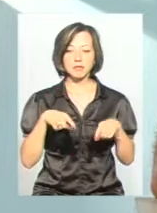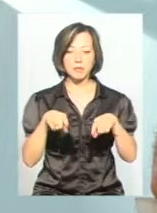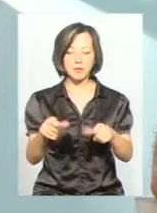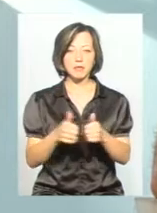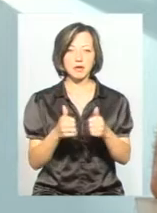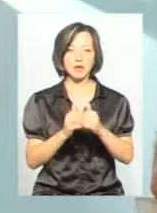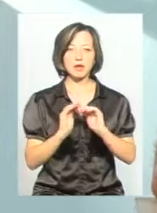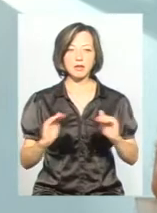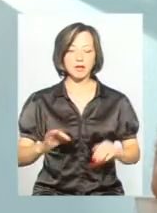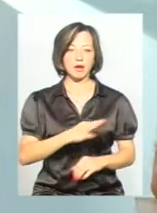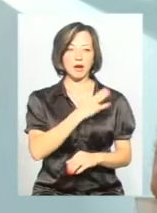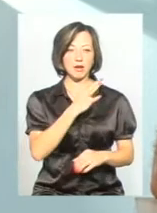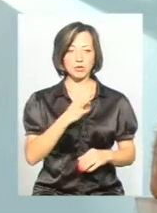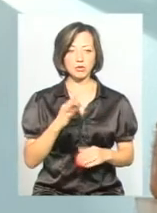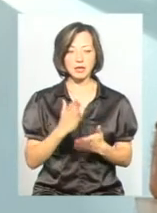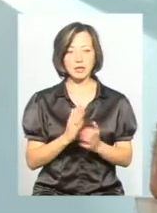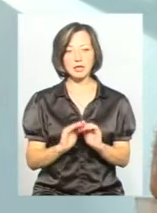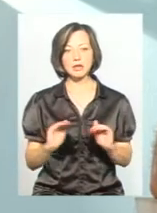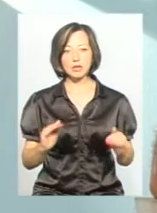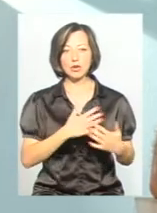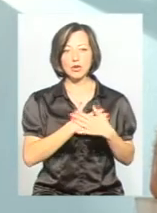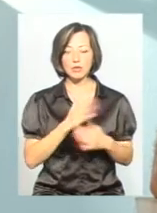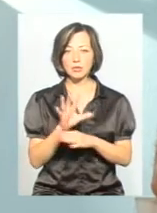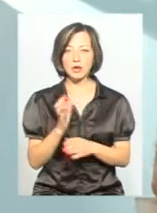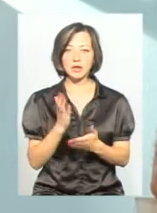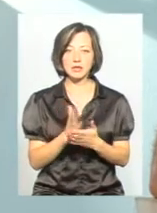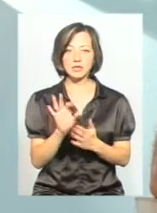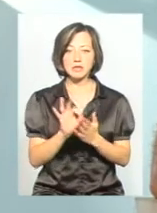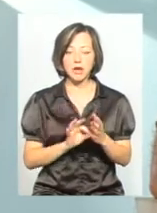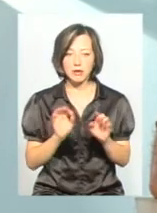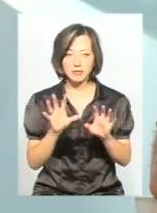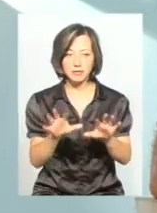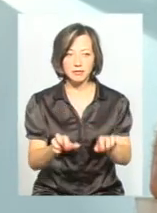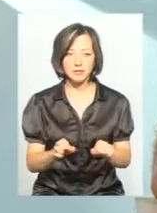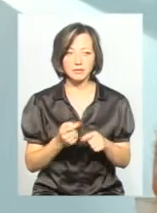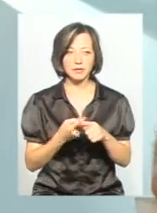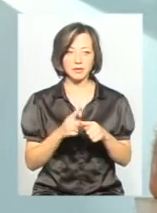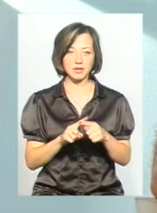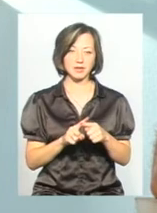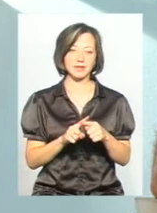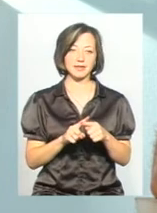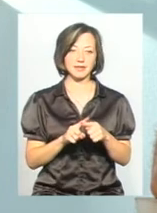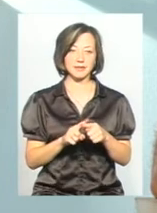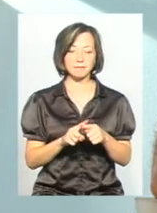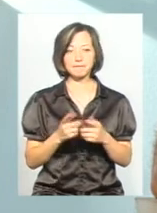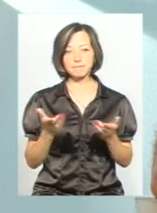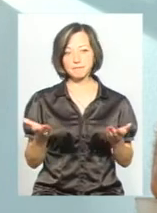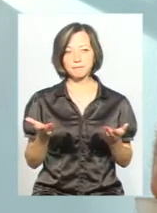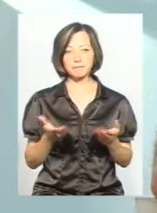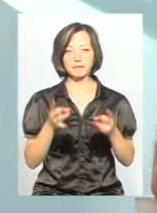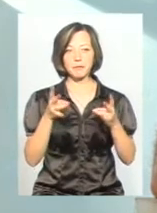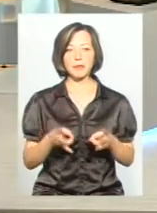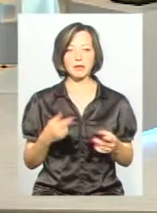які лякаються. Є діти, які люблять собачок, лізуть самі до собак руками і на фоні цього